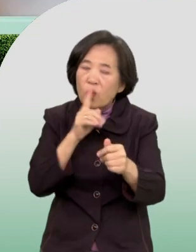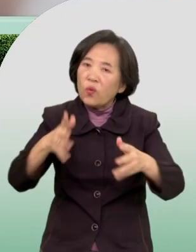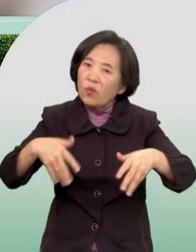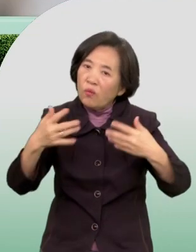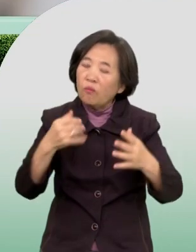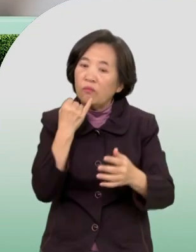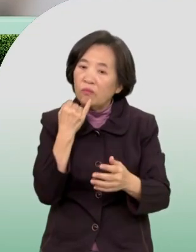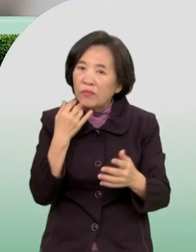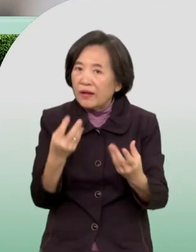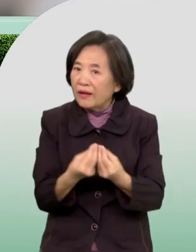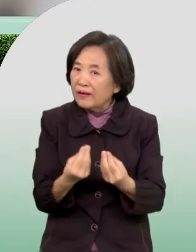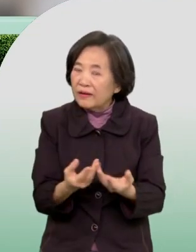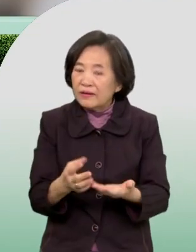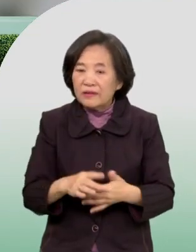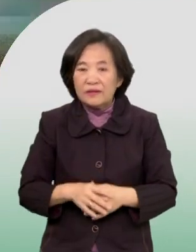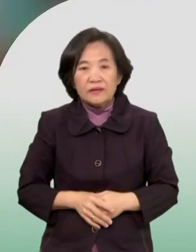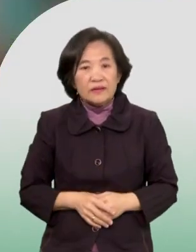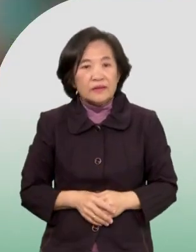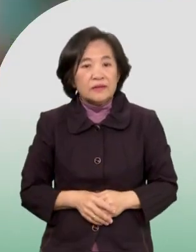轻松和更合。